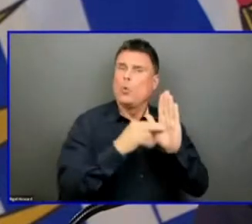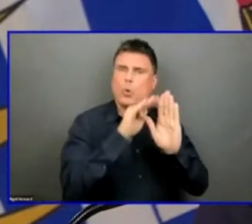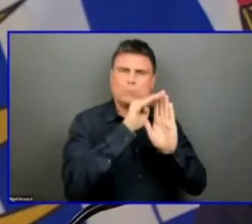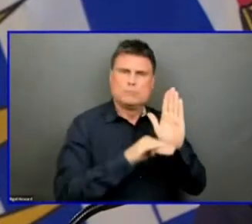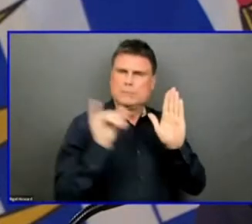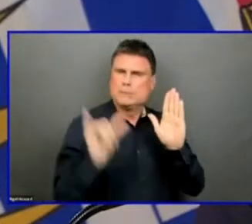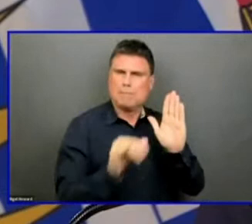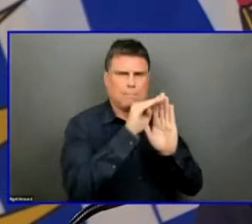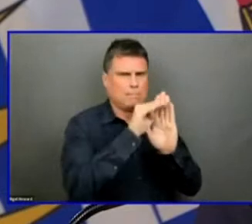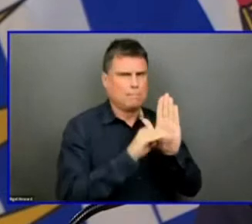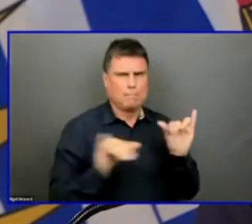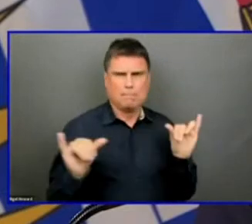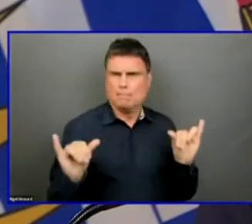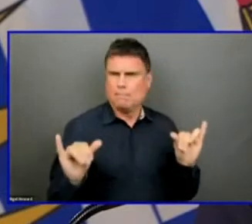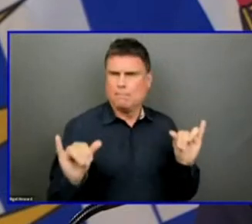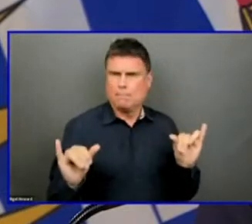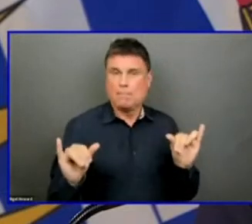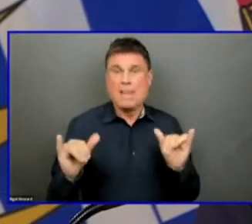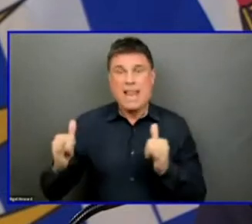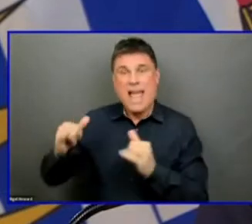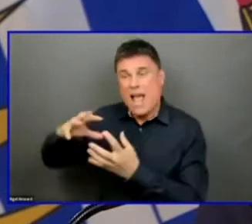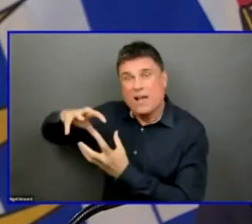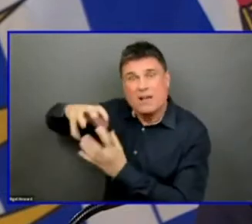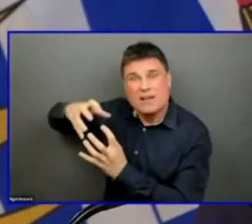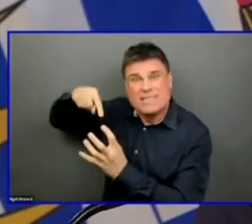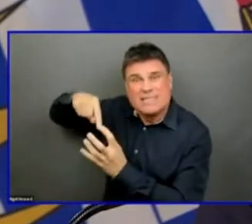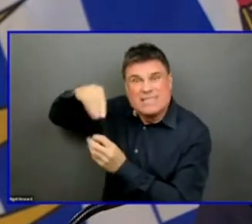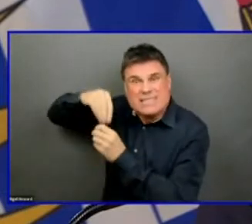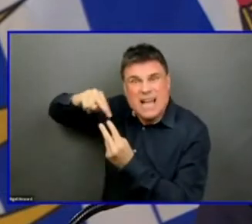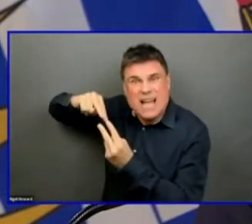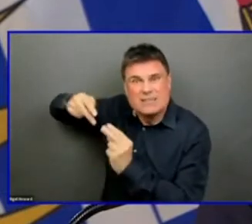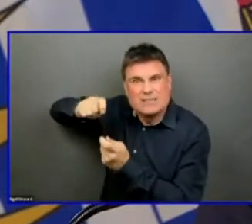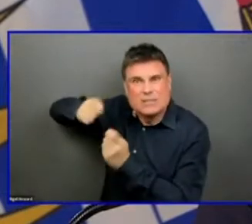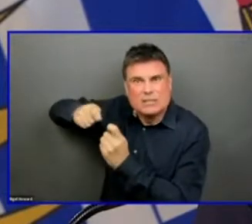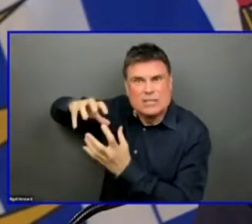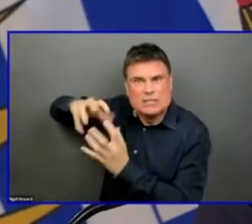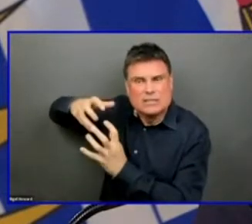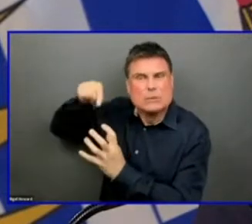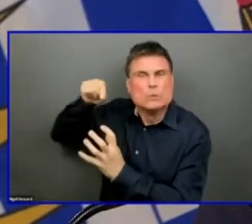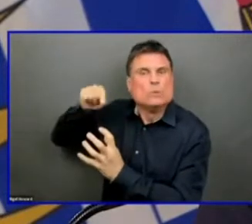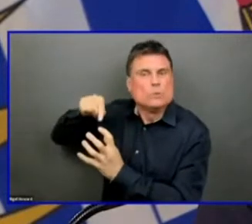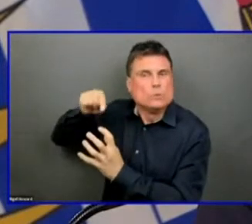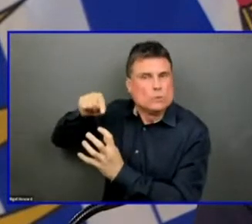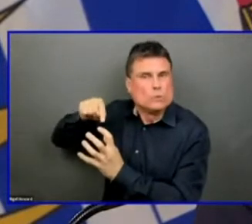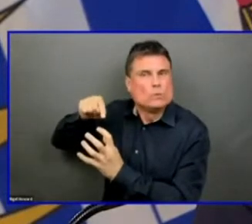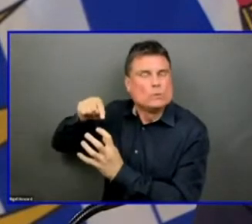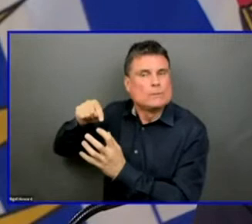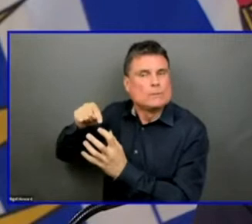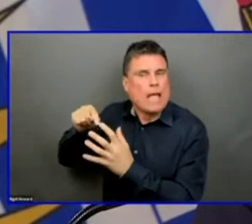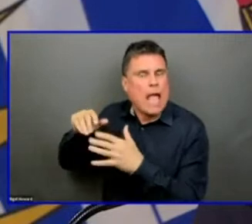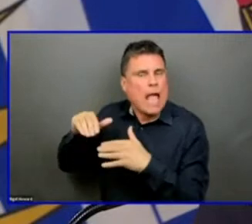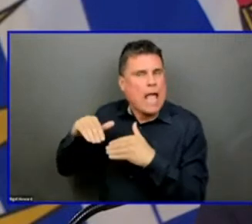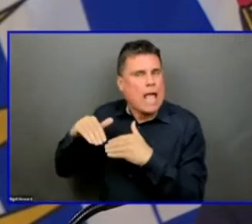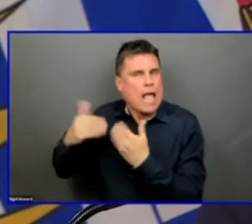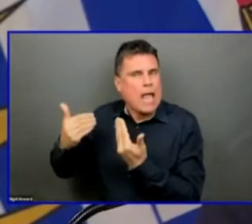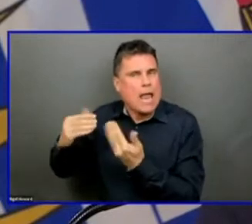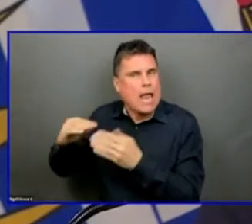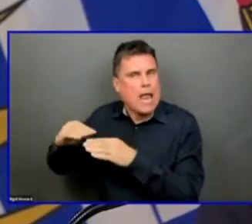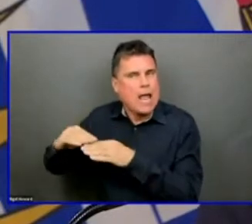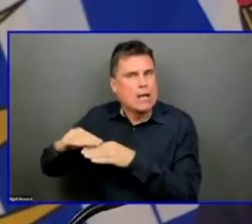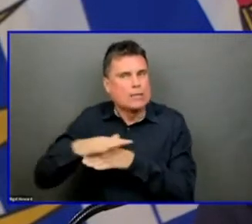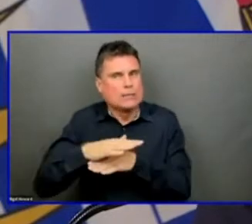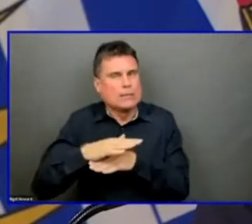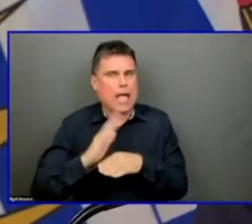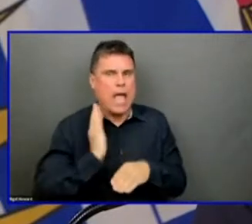么11月、12月呢，的确数字下降了。那么看不看现在这个措施会数字带来好处？ The thing we need